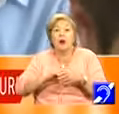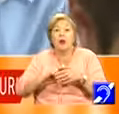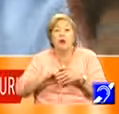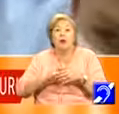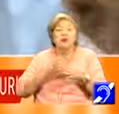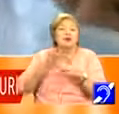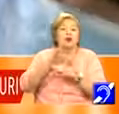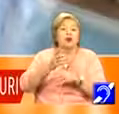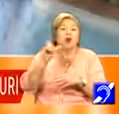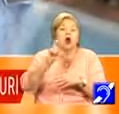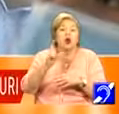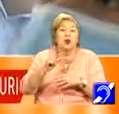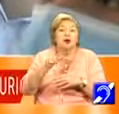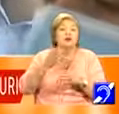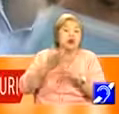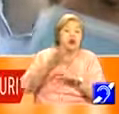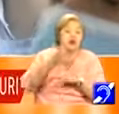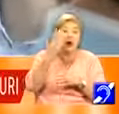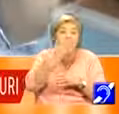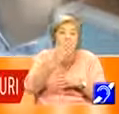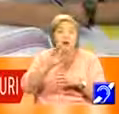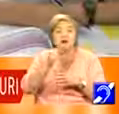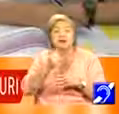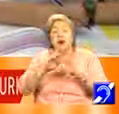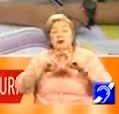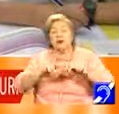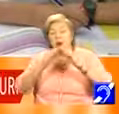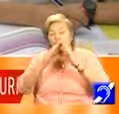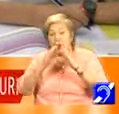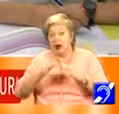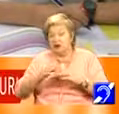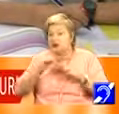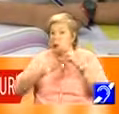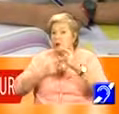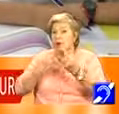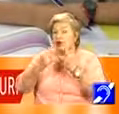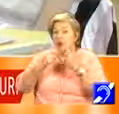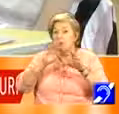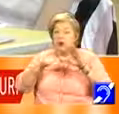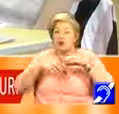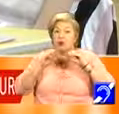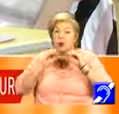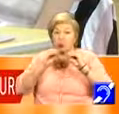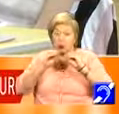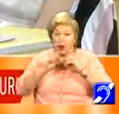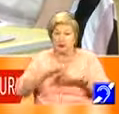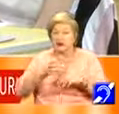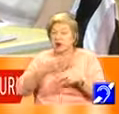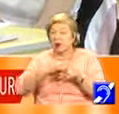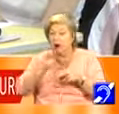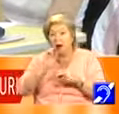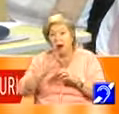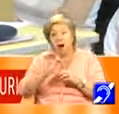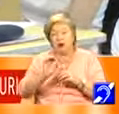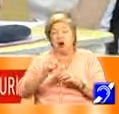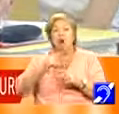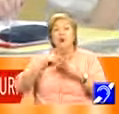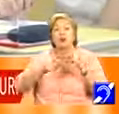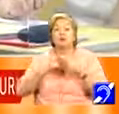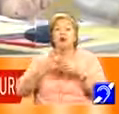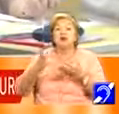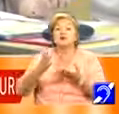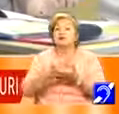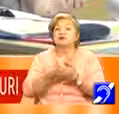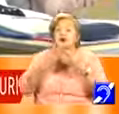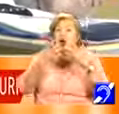școala începând de luni. În urma discuțiilor purtate cu ministrul educației, este clar că se va lua în continuare în